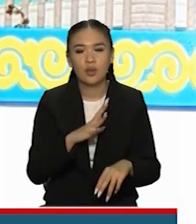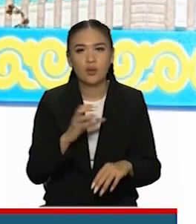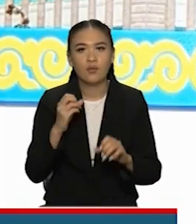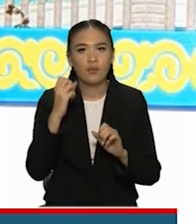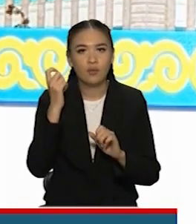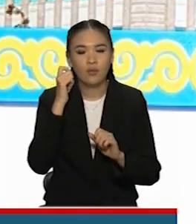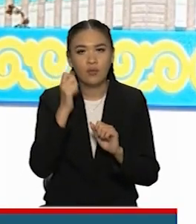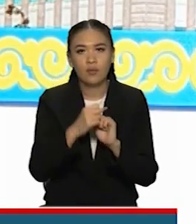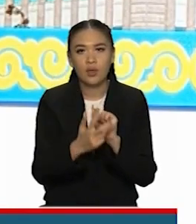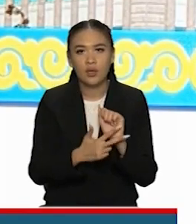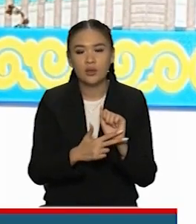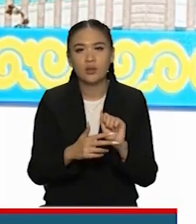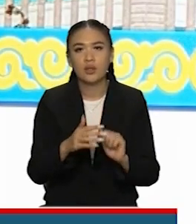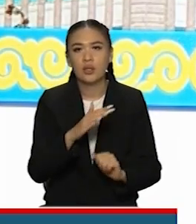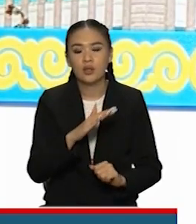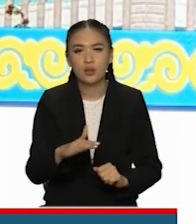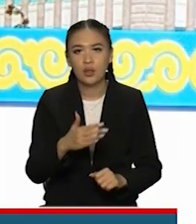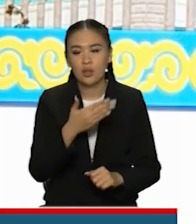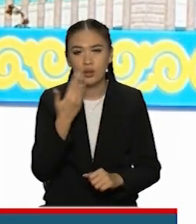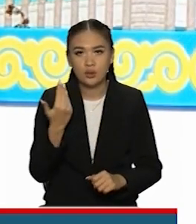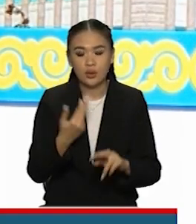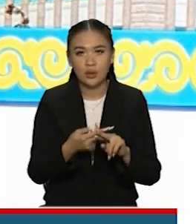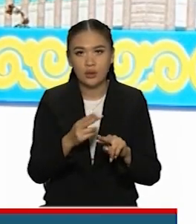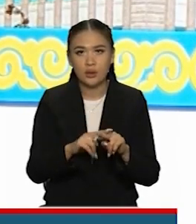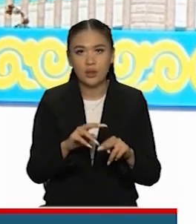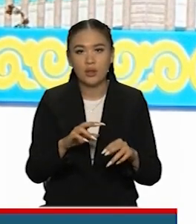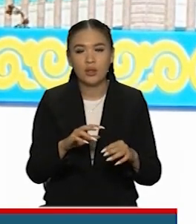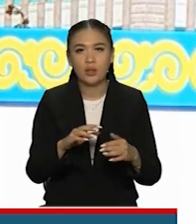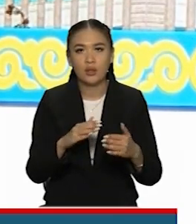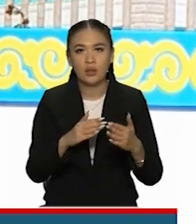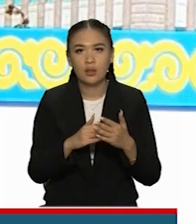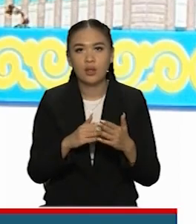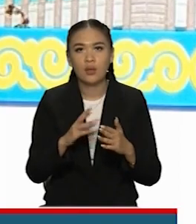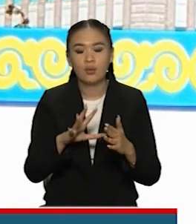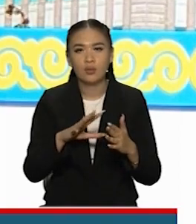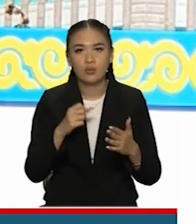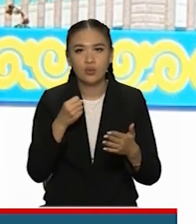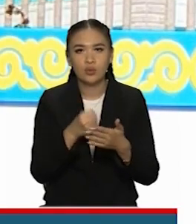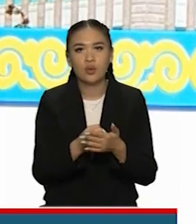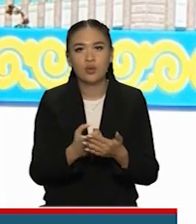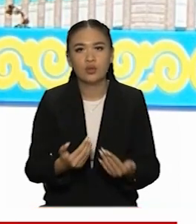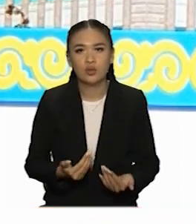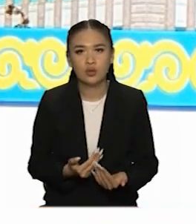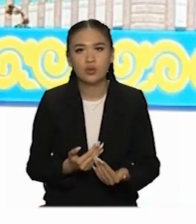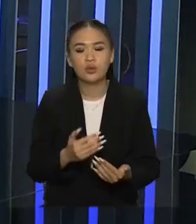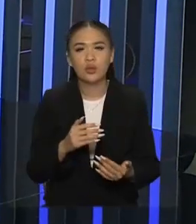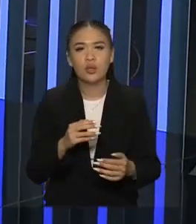жұмыс істеуге байланысты лауазымдарды атқару құқығынан өмір бойы айыра отырып өмір бойы бас бостандығынан айыру жазасы тағайындалсын.